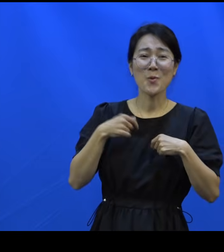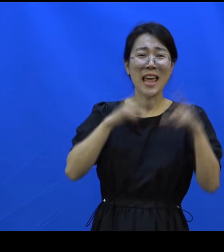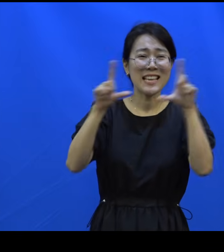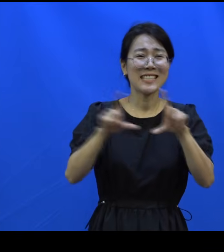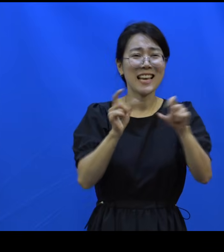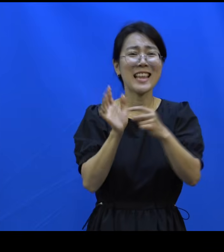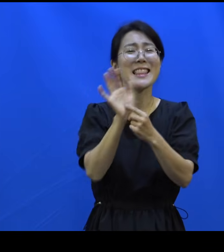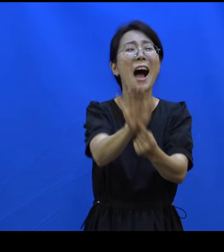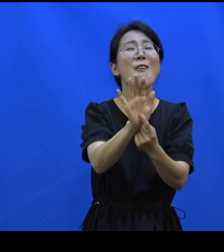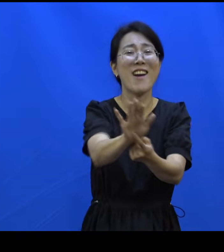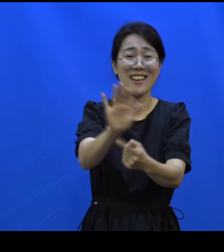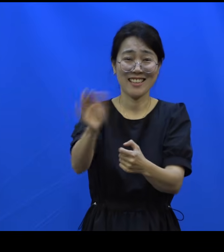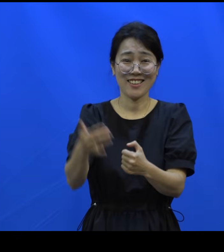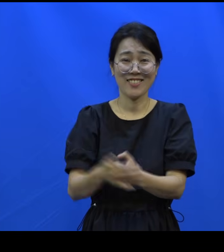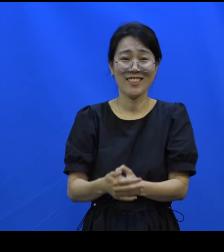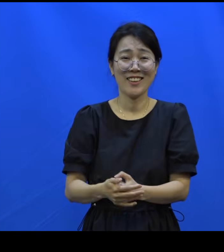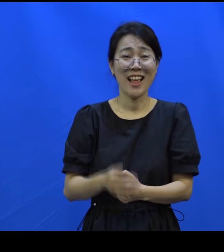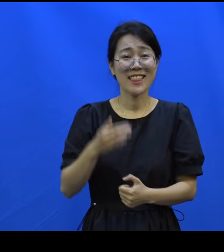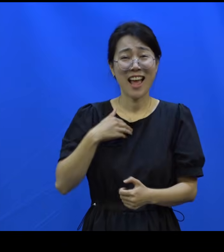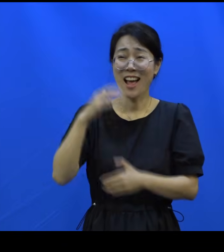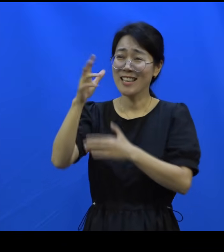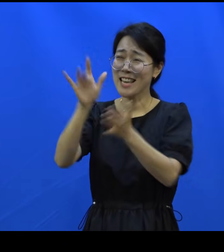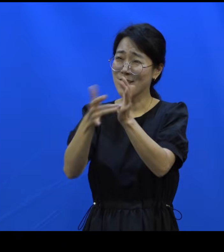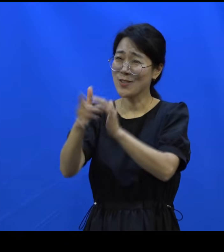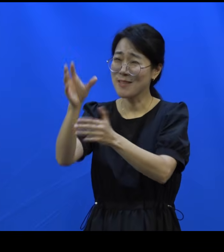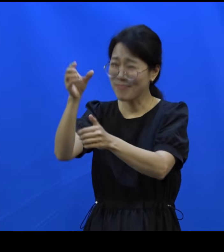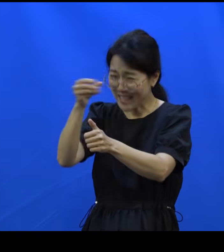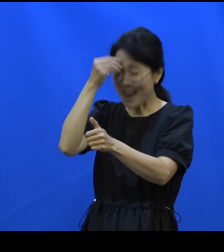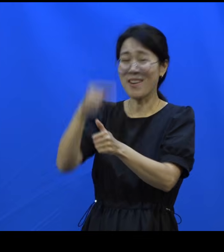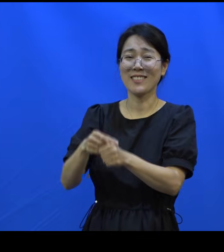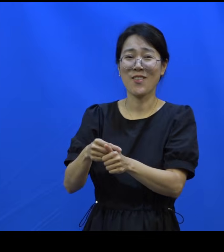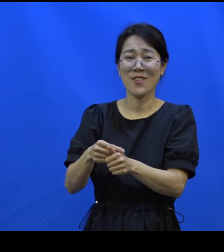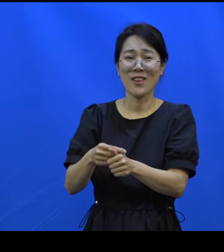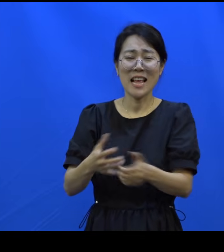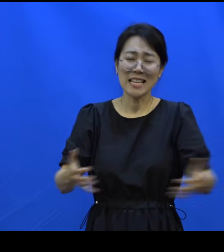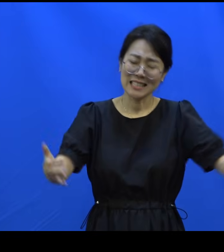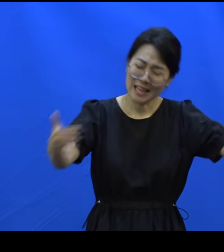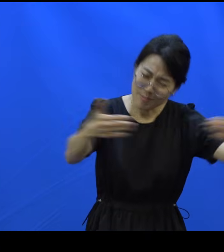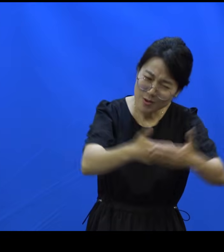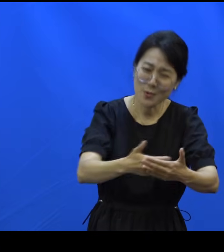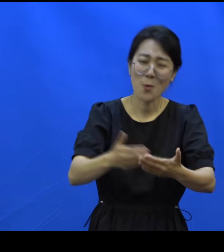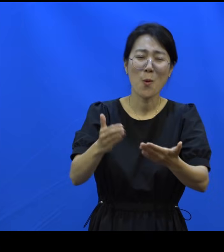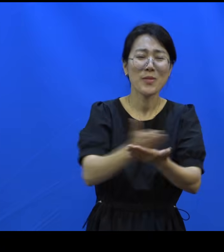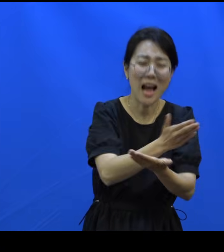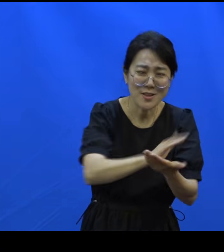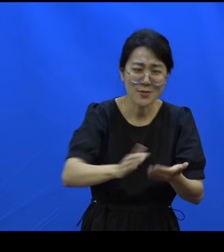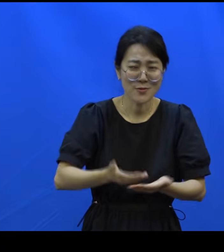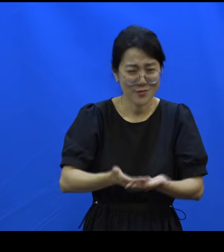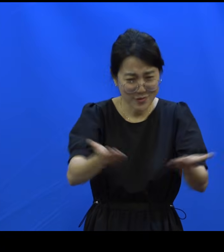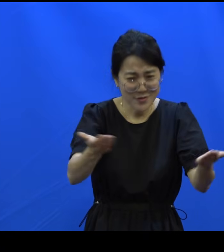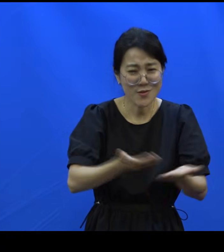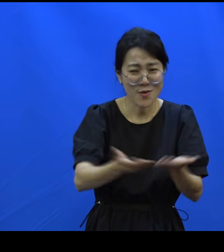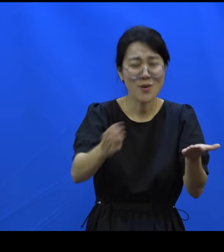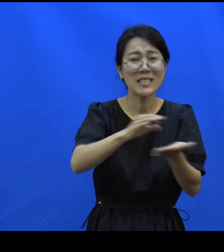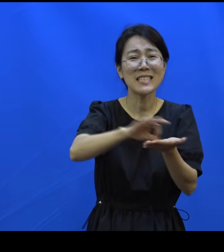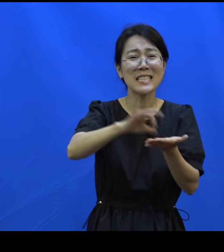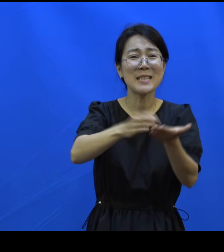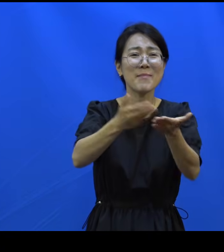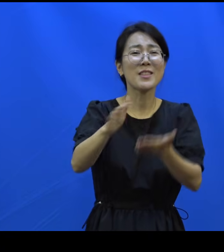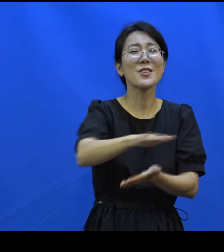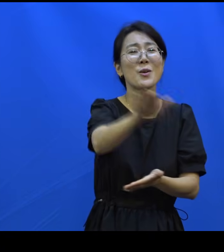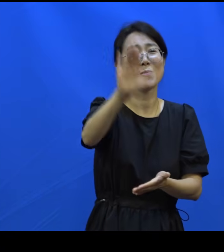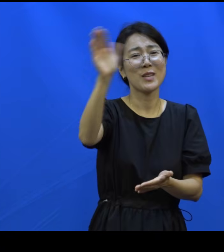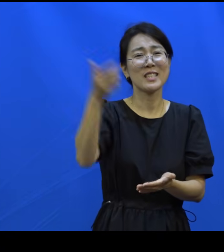나누고 베풀고 우리의 주변을 끌어안고 섬기고 또 섬기는 일에 쓰임받는 여러분들이